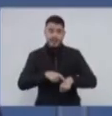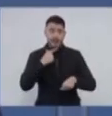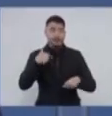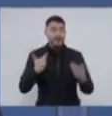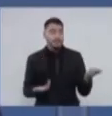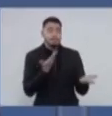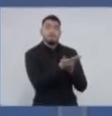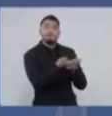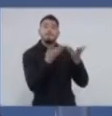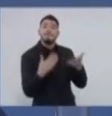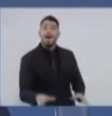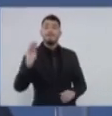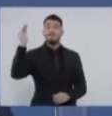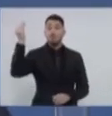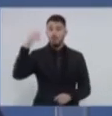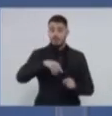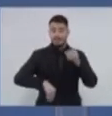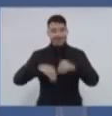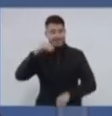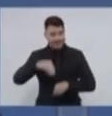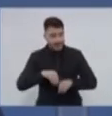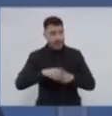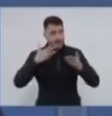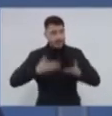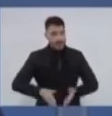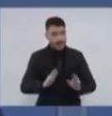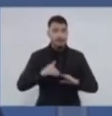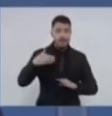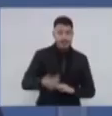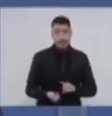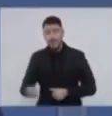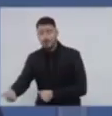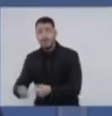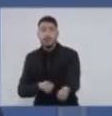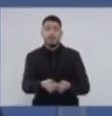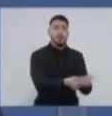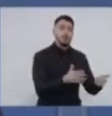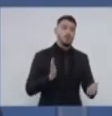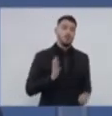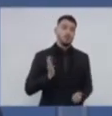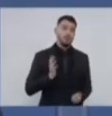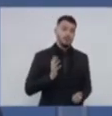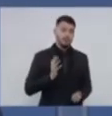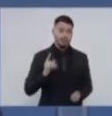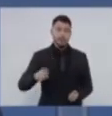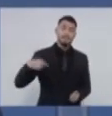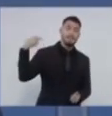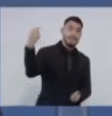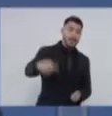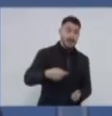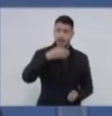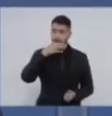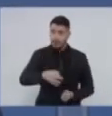σήμερα όπως είπε και ο κύριος σταϊκούρας και βεβαίως θα γίνει στη συνέχεια με υπουργική απόφαση η εξειδίκευση